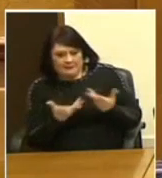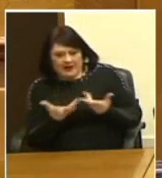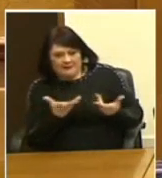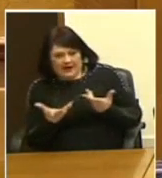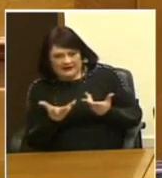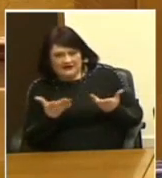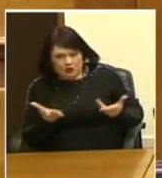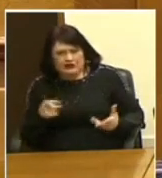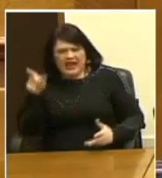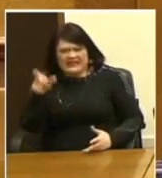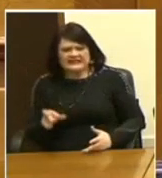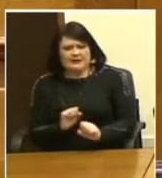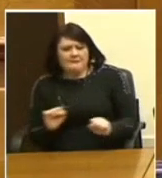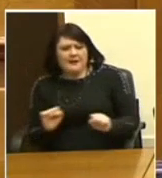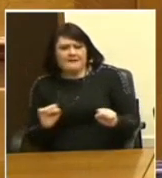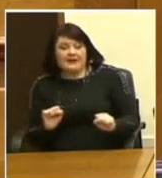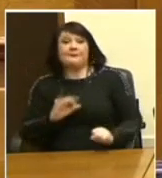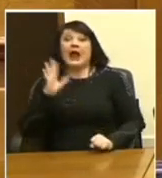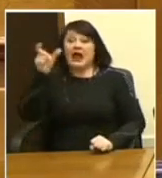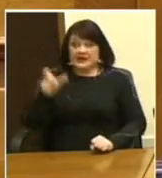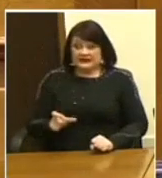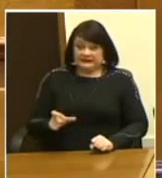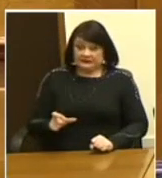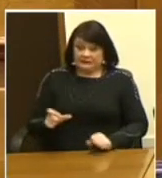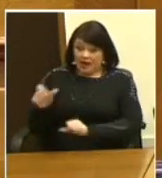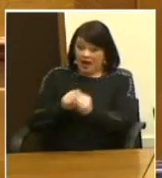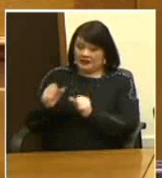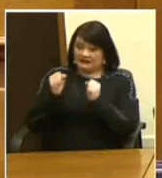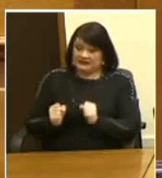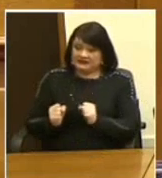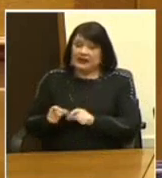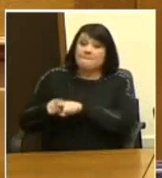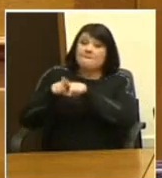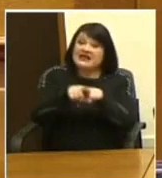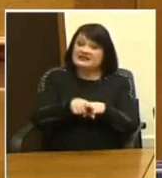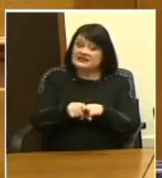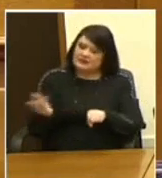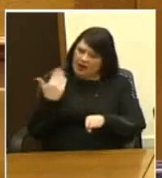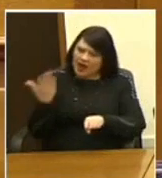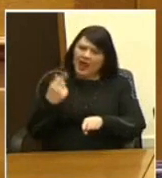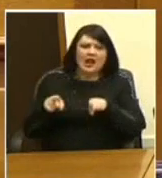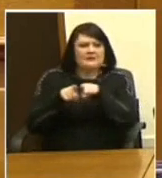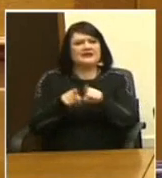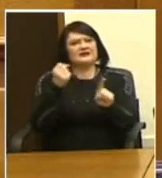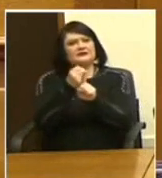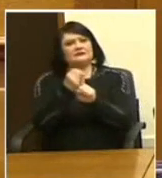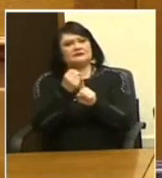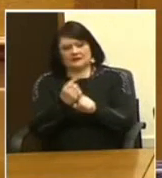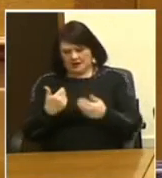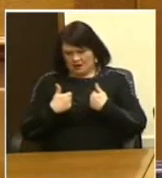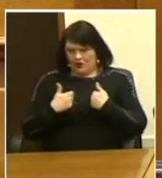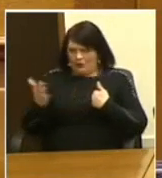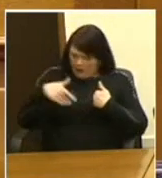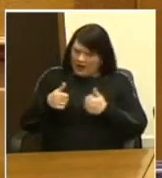άποψη και θέλετε να στηρίξετε τις προσπάθειές μας να πάμε μαζί, να διεκδικήσουμε κάτι καλύτερο, εγώ εδώ είμαι, θα σας